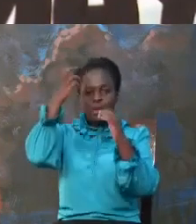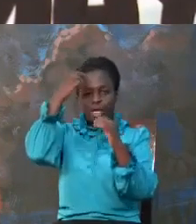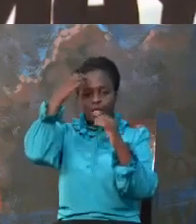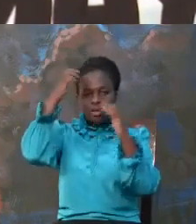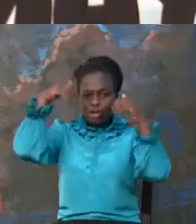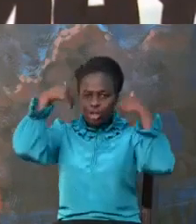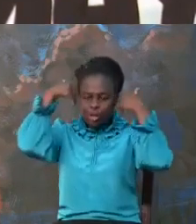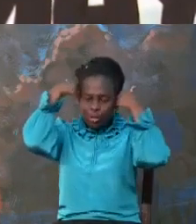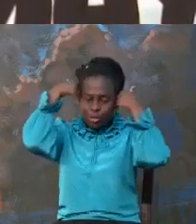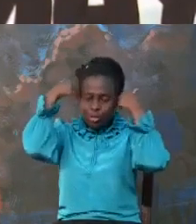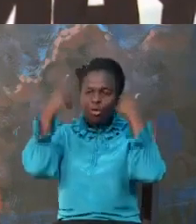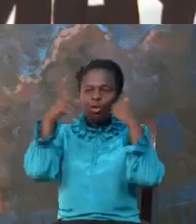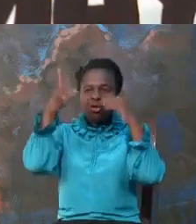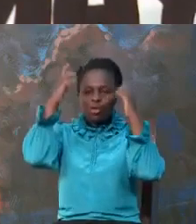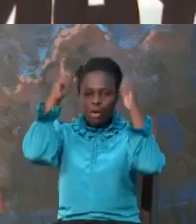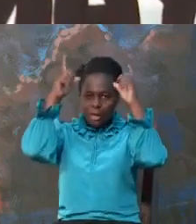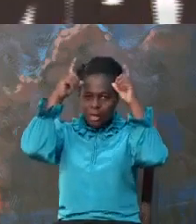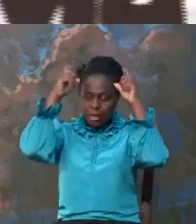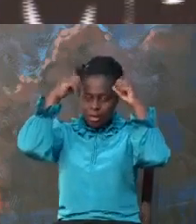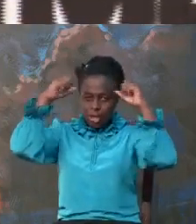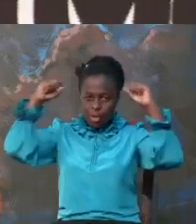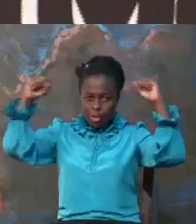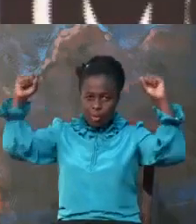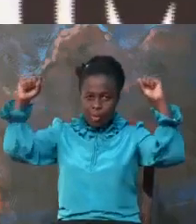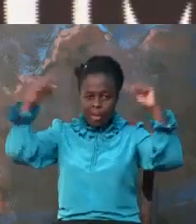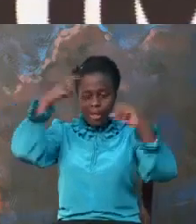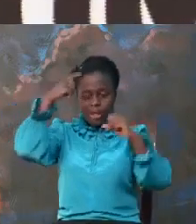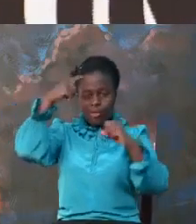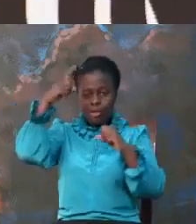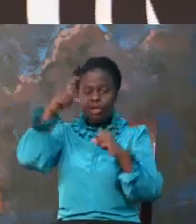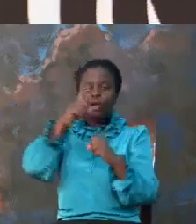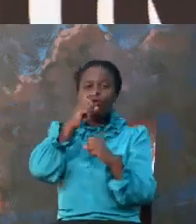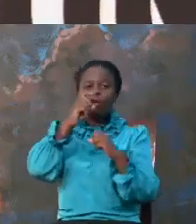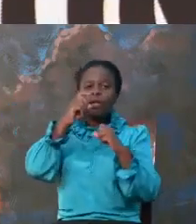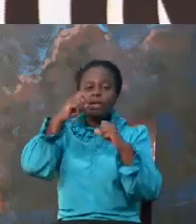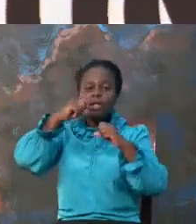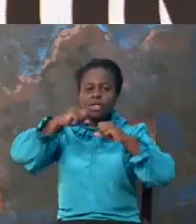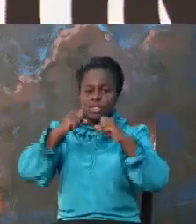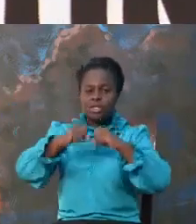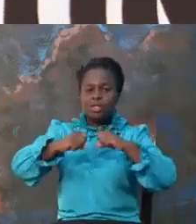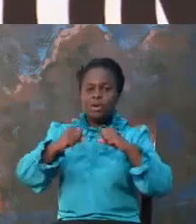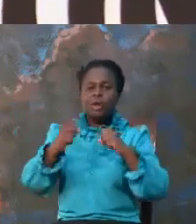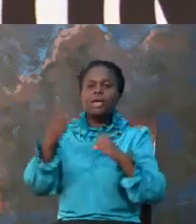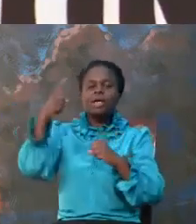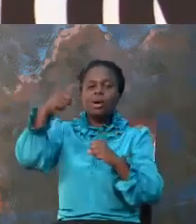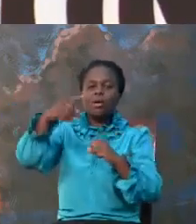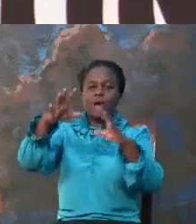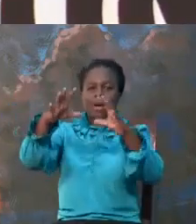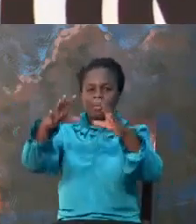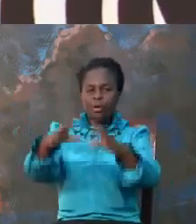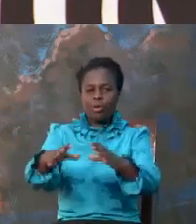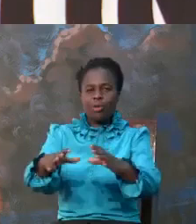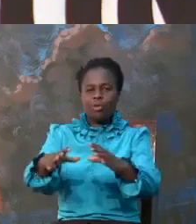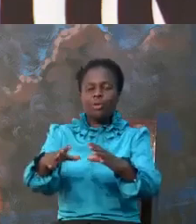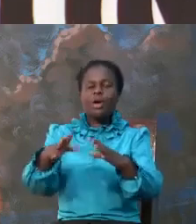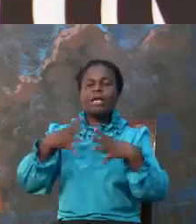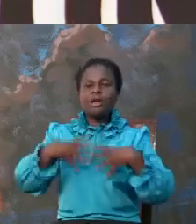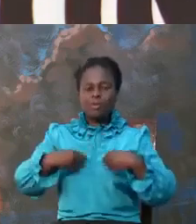kondoo, juu ya kichwa cha yule ng'ombe, juu ya kichwa cha yule ua, na kwa kuweka mikono anakiri, mimi ni